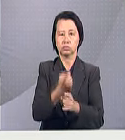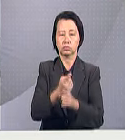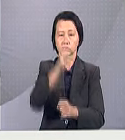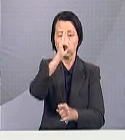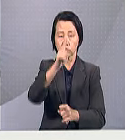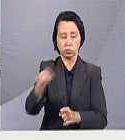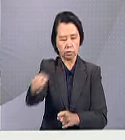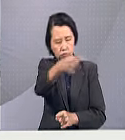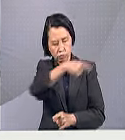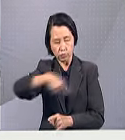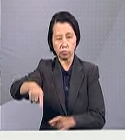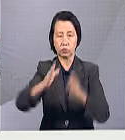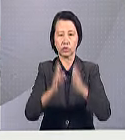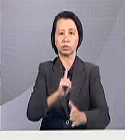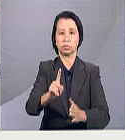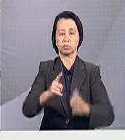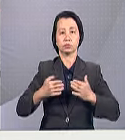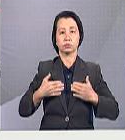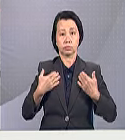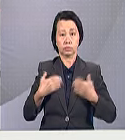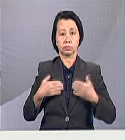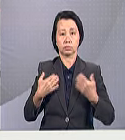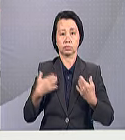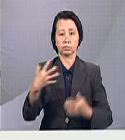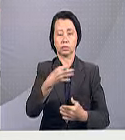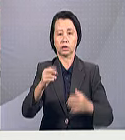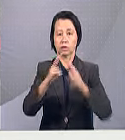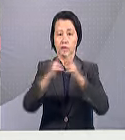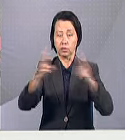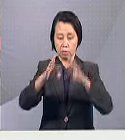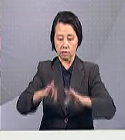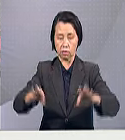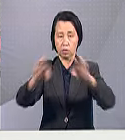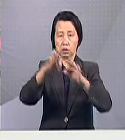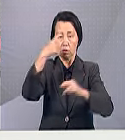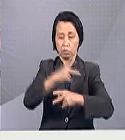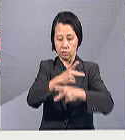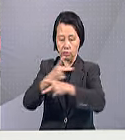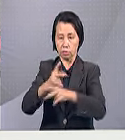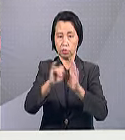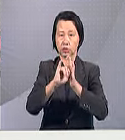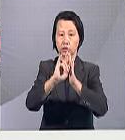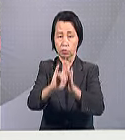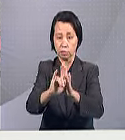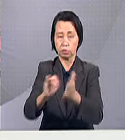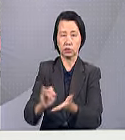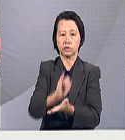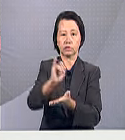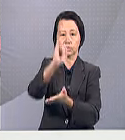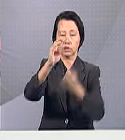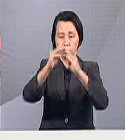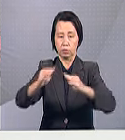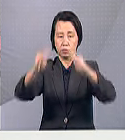memastikan kesejahteraan umat Islam. Ia juga amat penting bagi memelihara imej institusi masjid